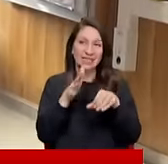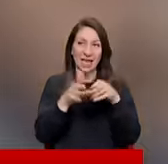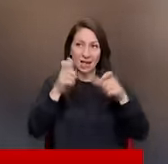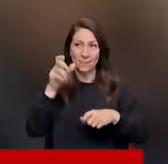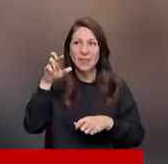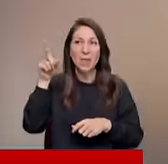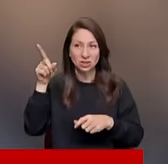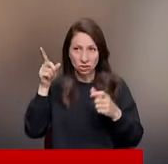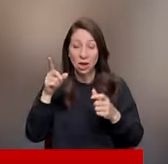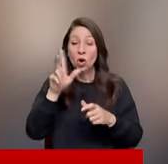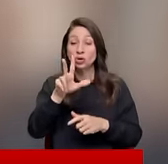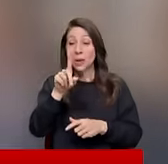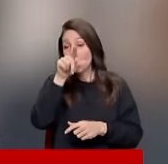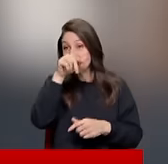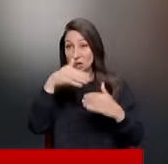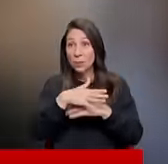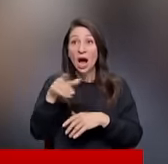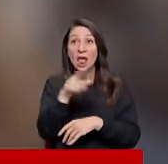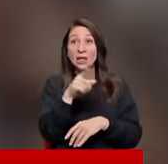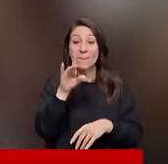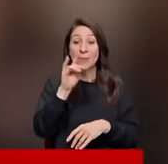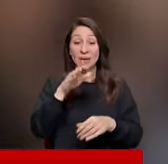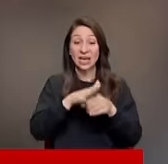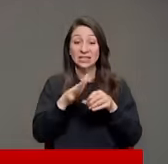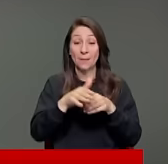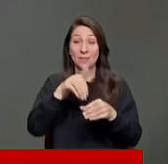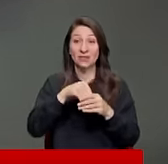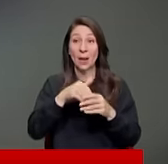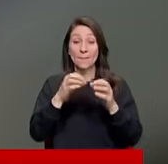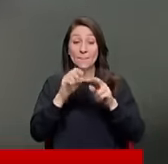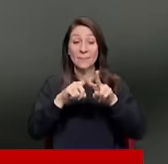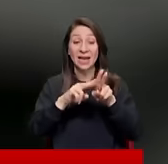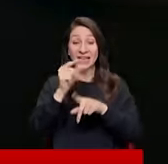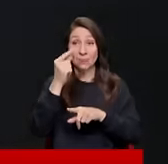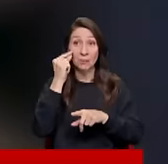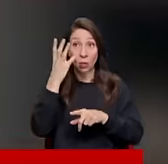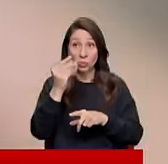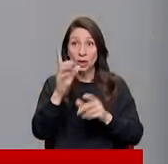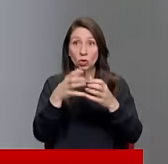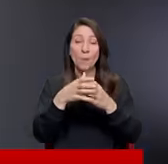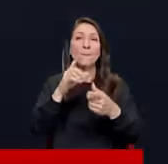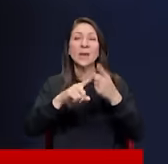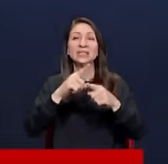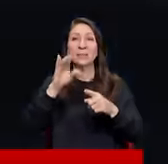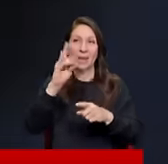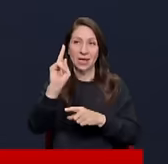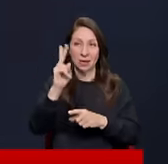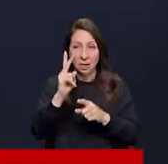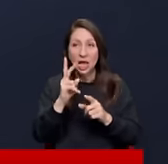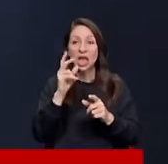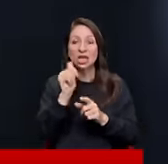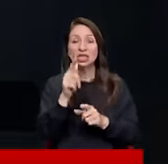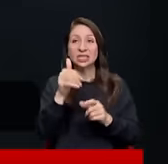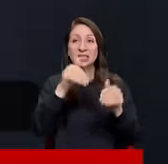ilçesinde. 31 Mart akşamı aralarında MHP Kayseri milletvekili Baki Ersoy'un da bulunduğu bir grup partili ilçe seçim